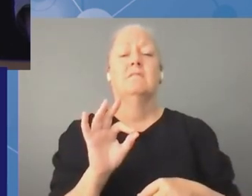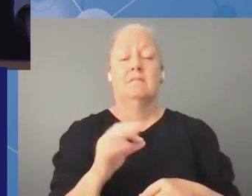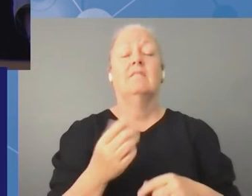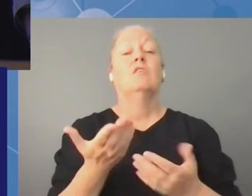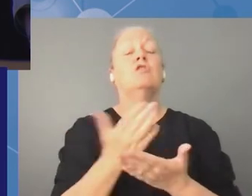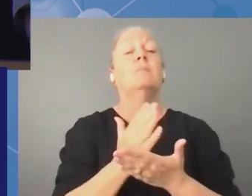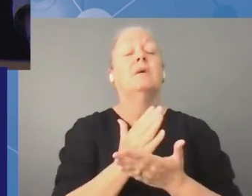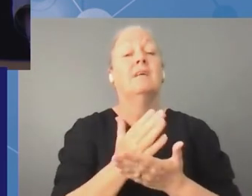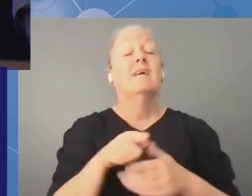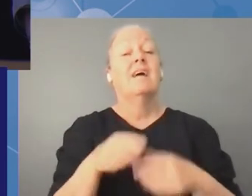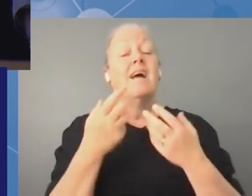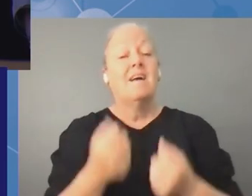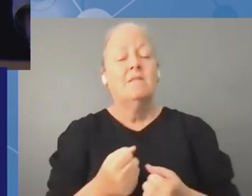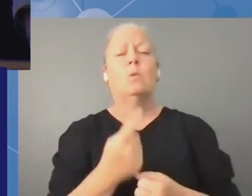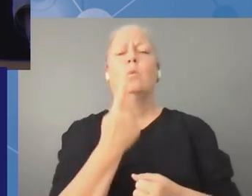أما نحن